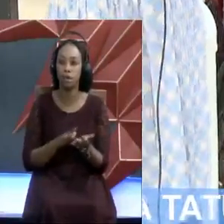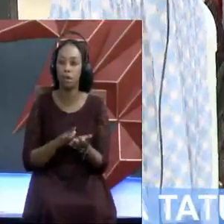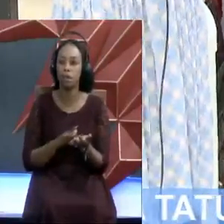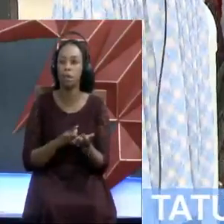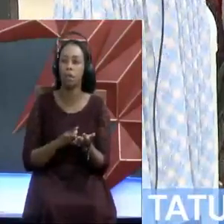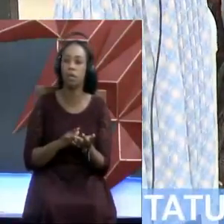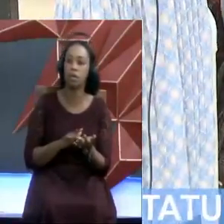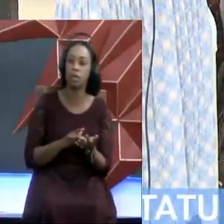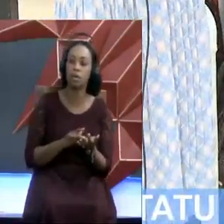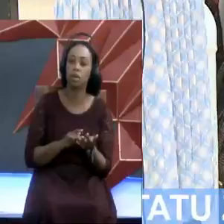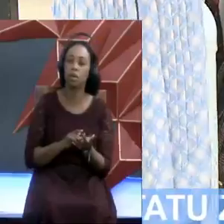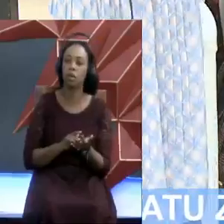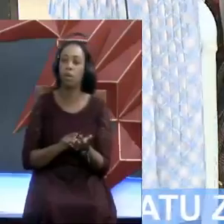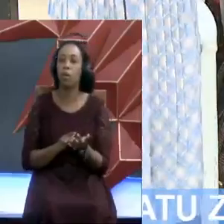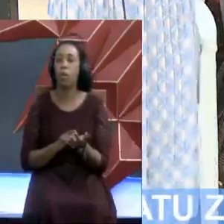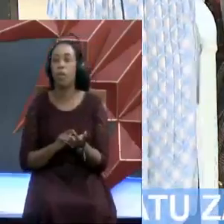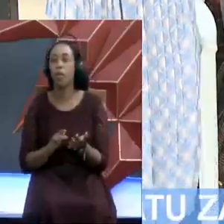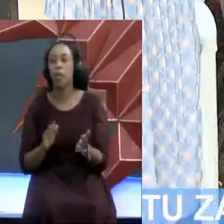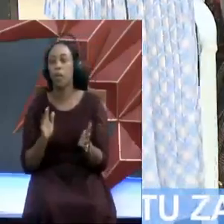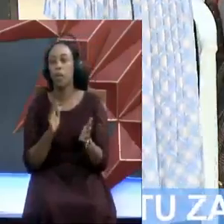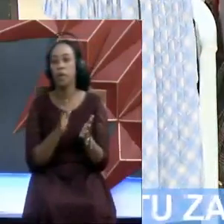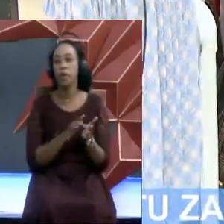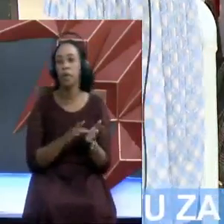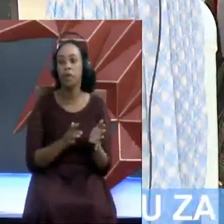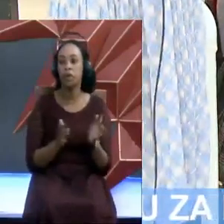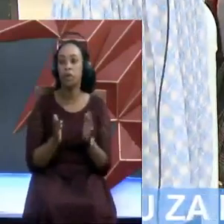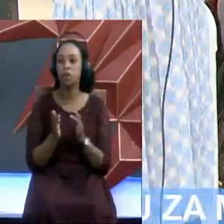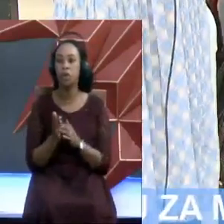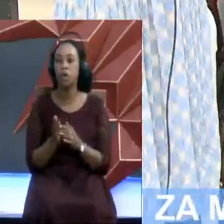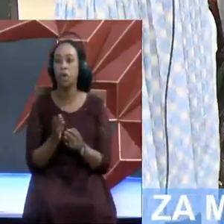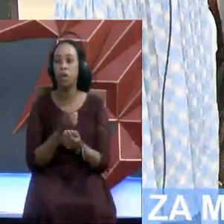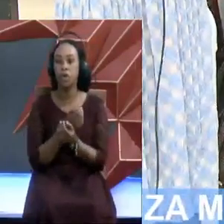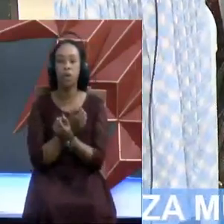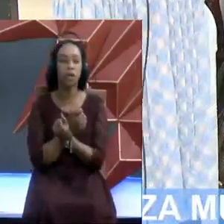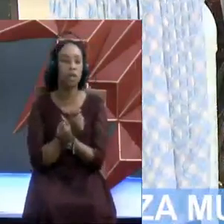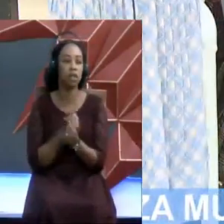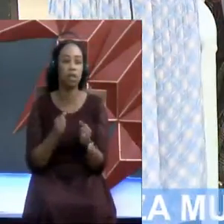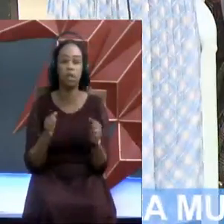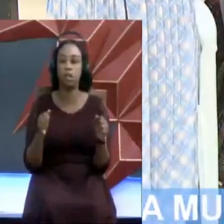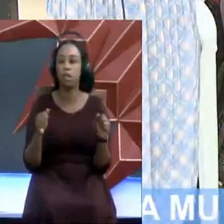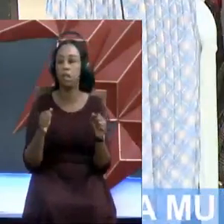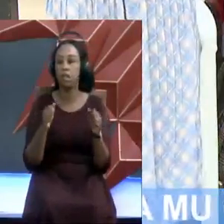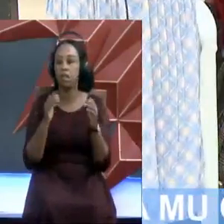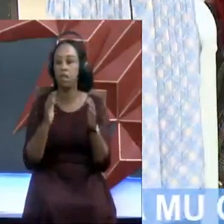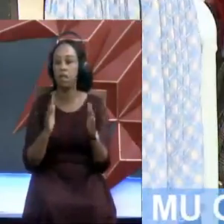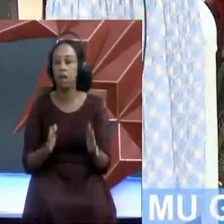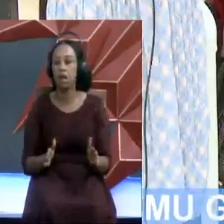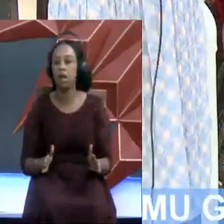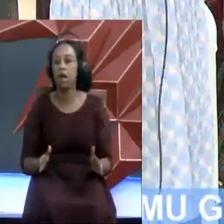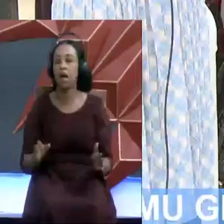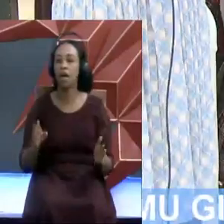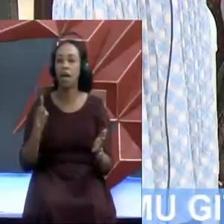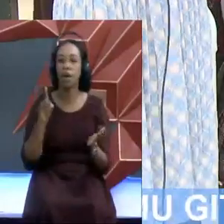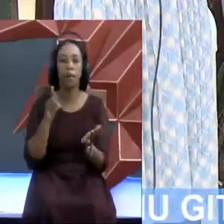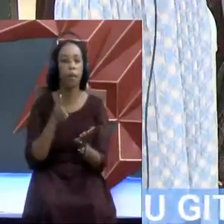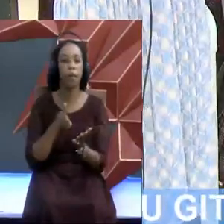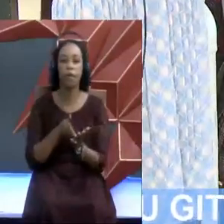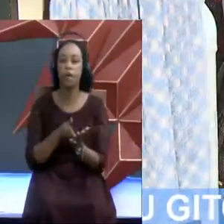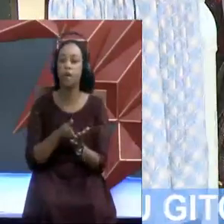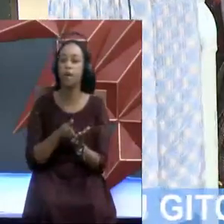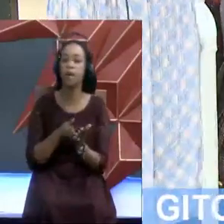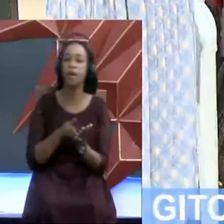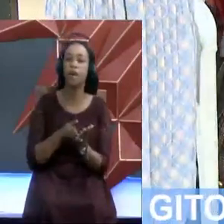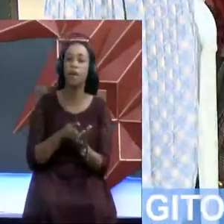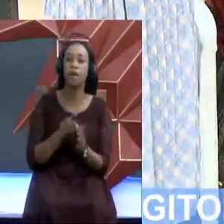babu. Yesu mokozi. Yesu mokozi. Ile